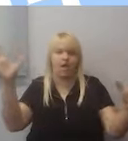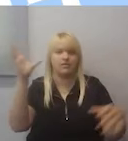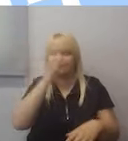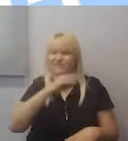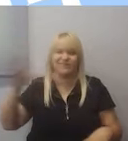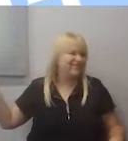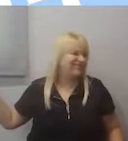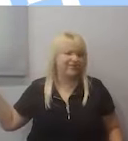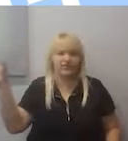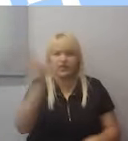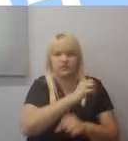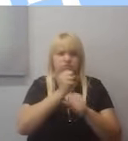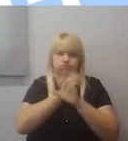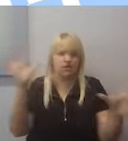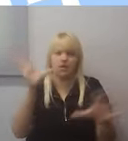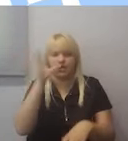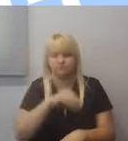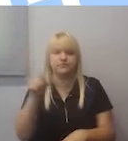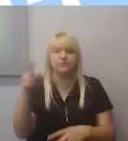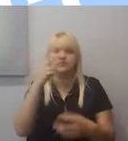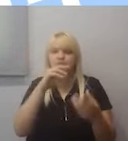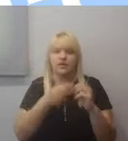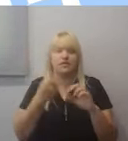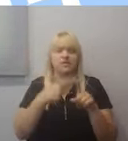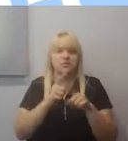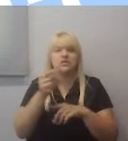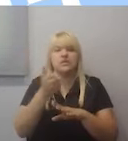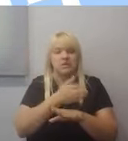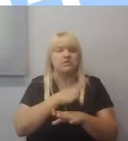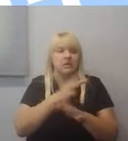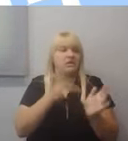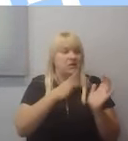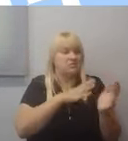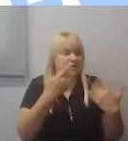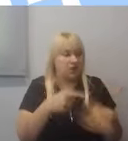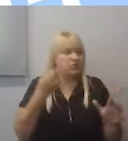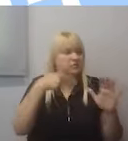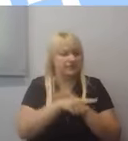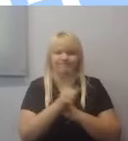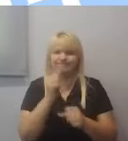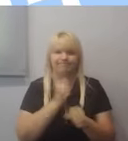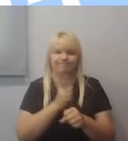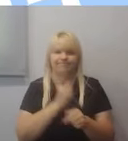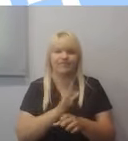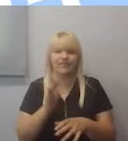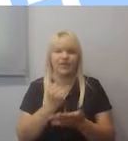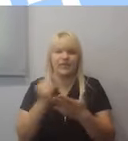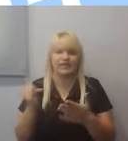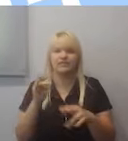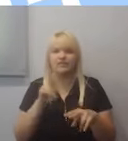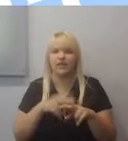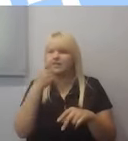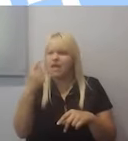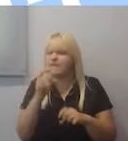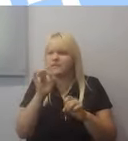viss ir jāņem vērā tāpēc nelien iekšā kur kāds jau ir bijis ja un un ej vai nu tīrās vietās kur neviens nav bijis vai vai